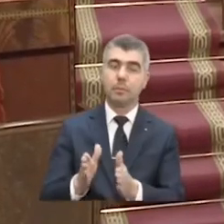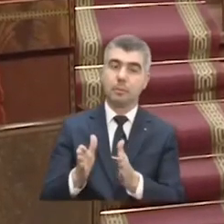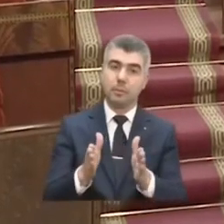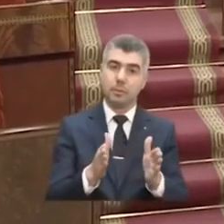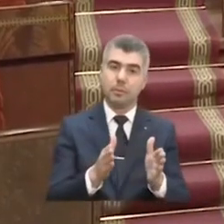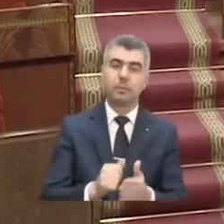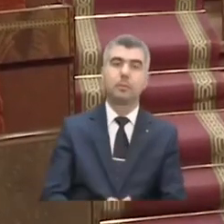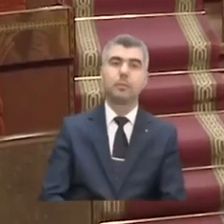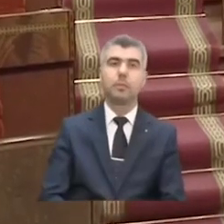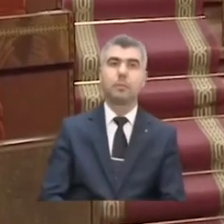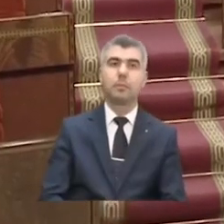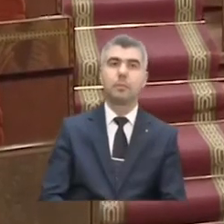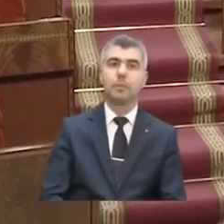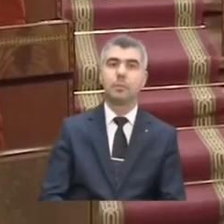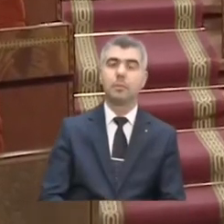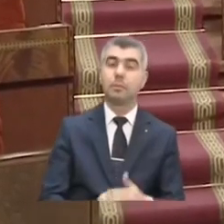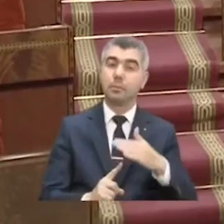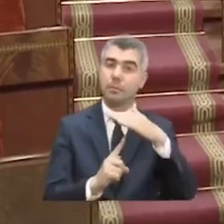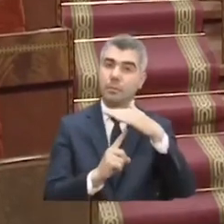السيد الرئيس،